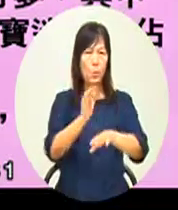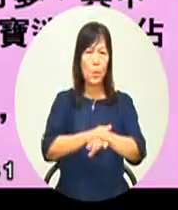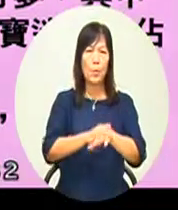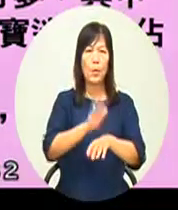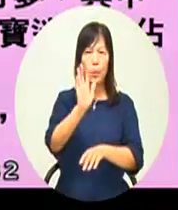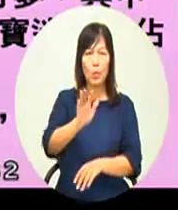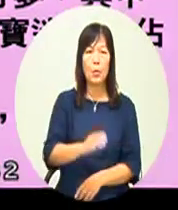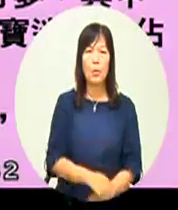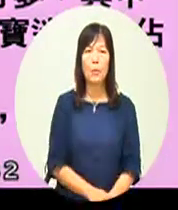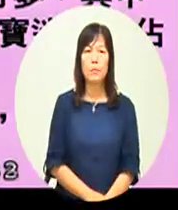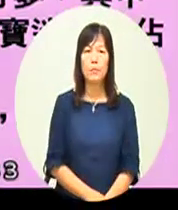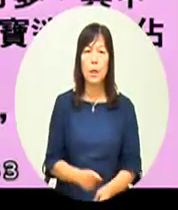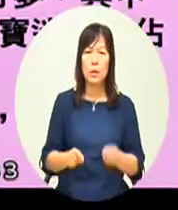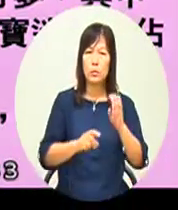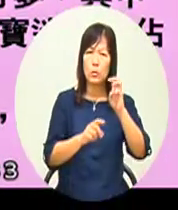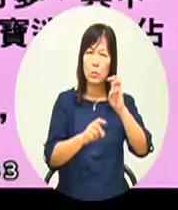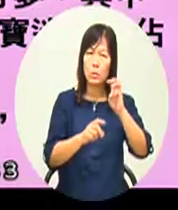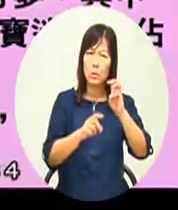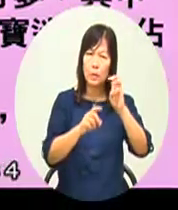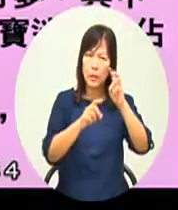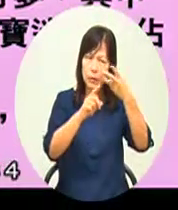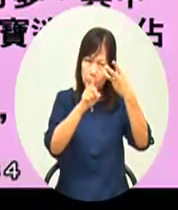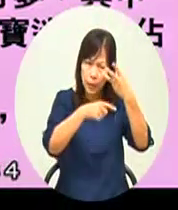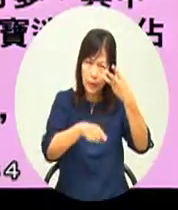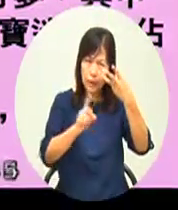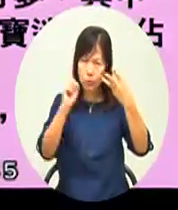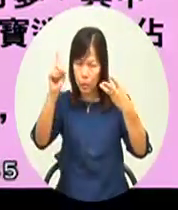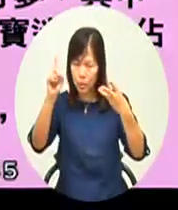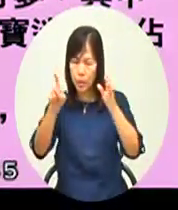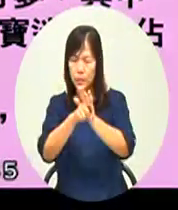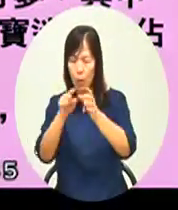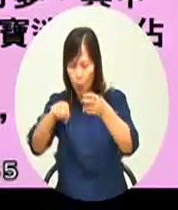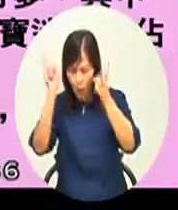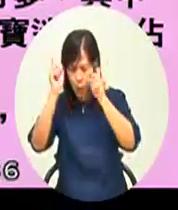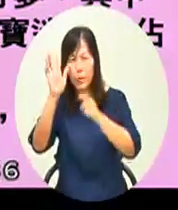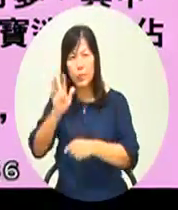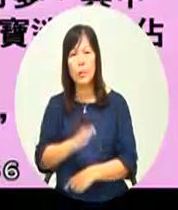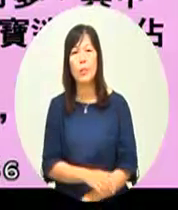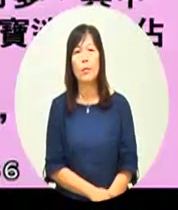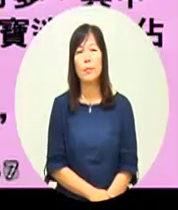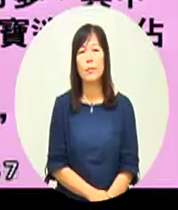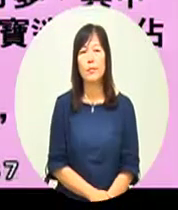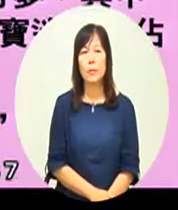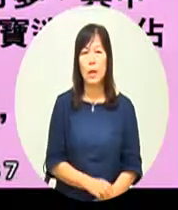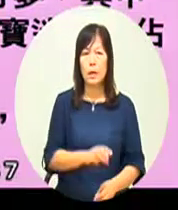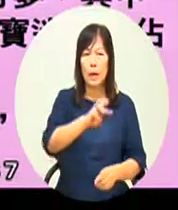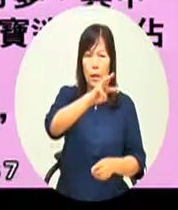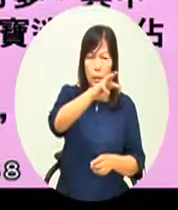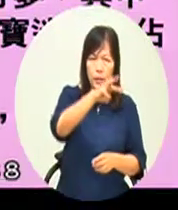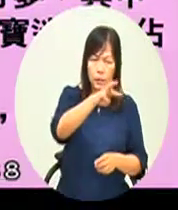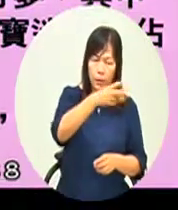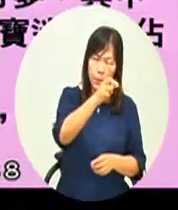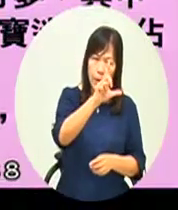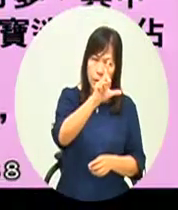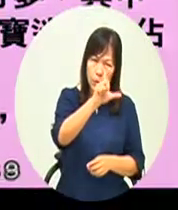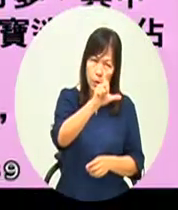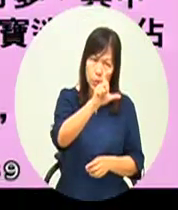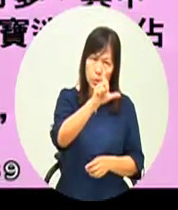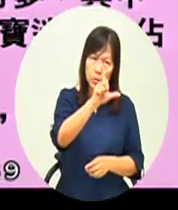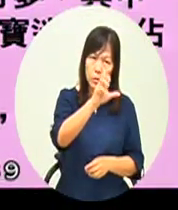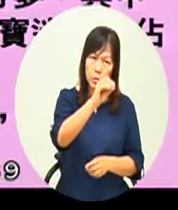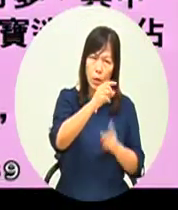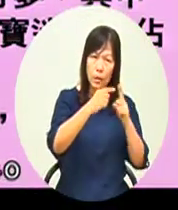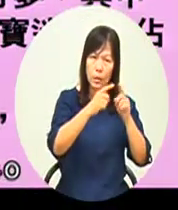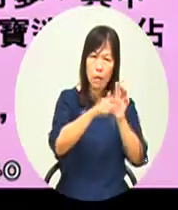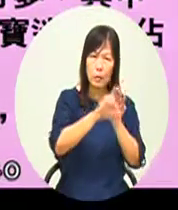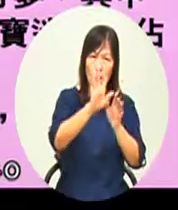家，也就是说三个人就一个人哦在玩宝可梦啊。那其中360人中就有一个